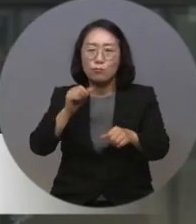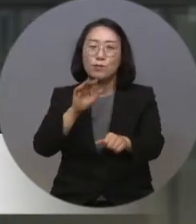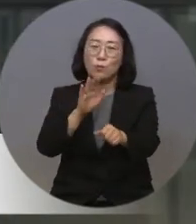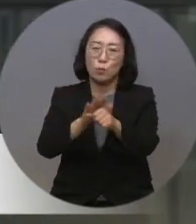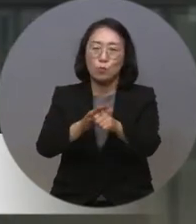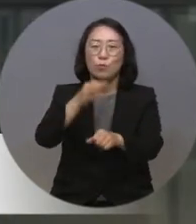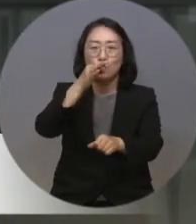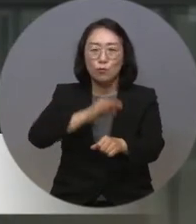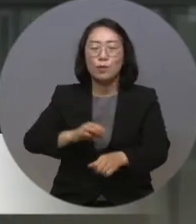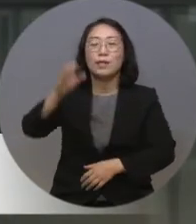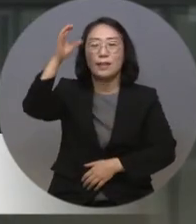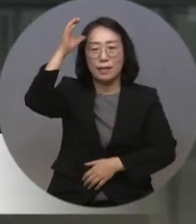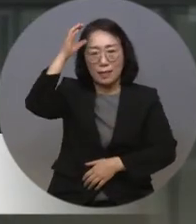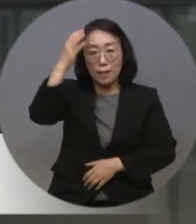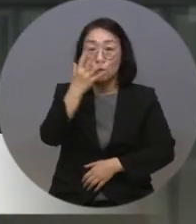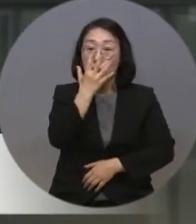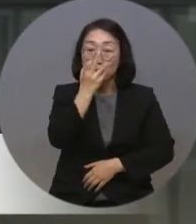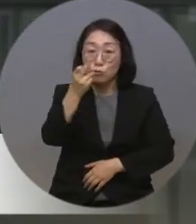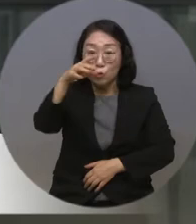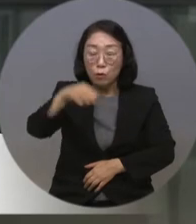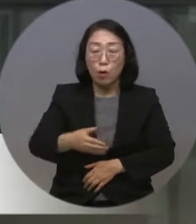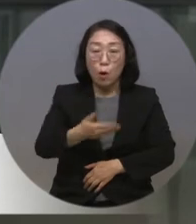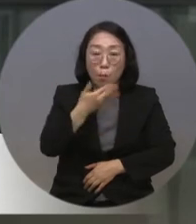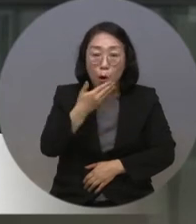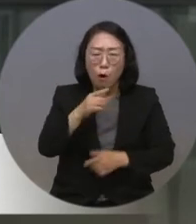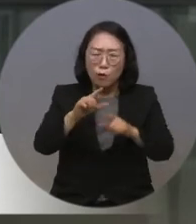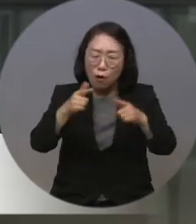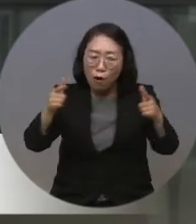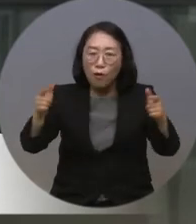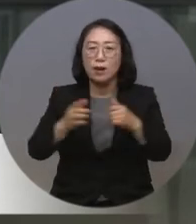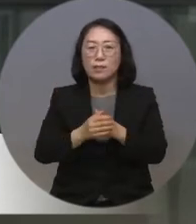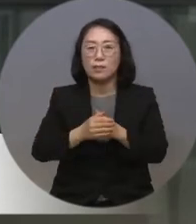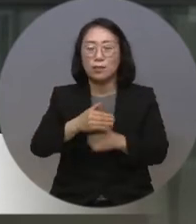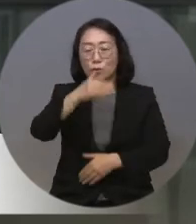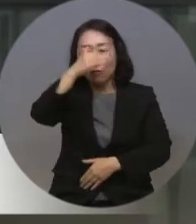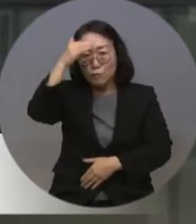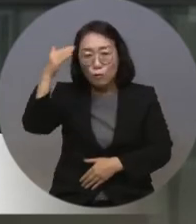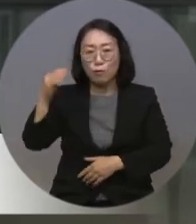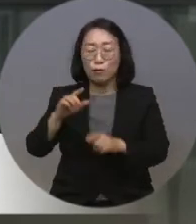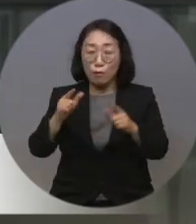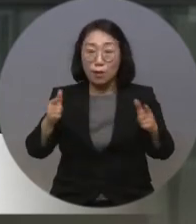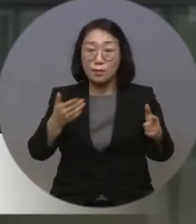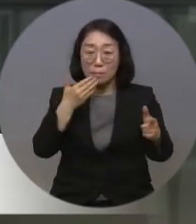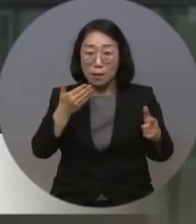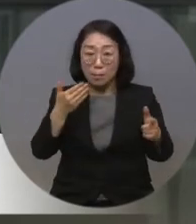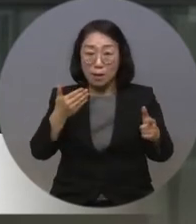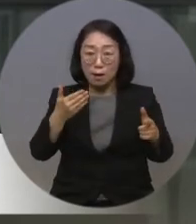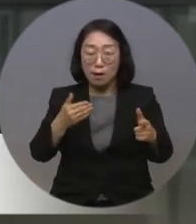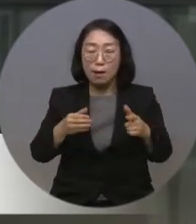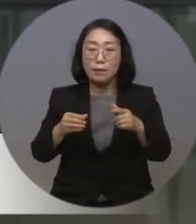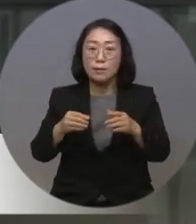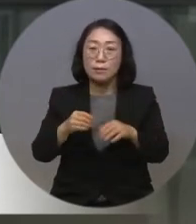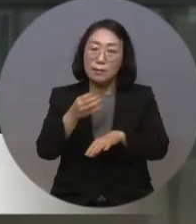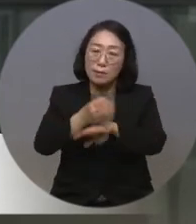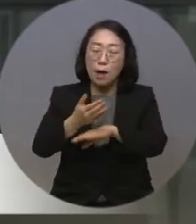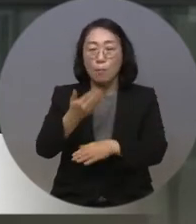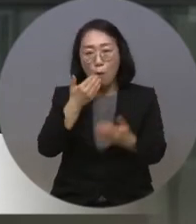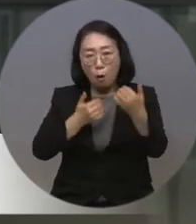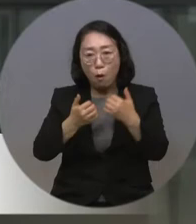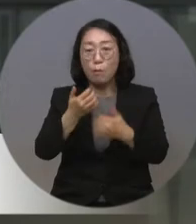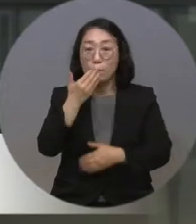생각합니다. 우리 순천은 먹거리와 물산이 풍부하기 때문에 도민들이 찾아와서 안심한 먹거리를 즐길 수 있을